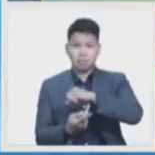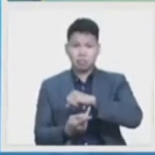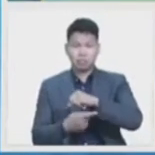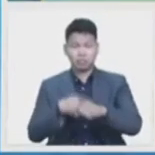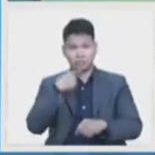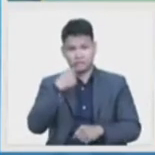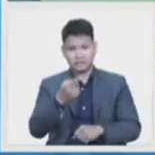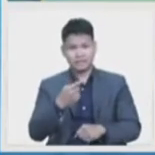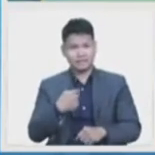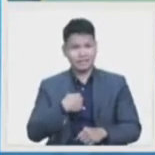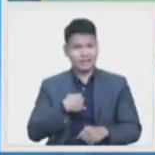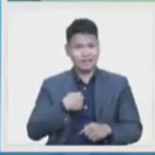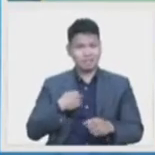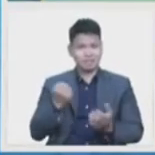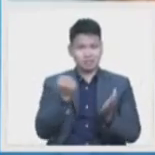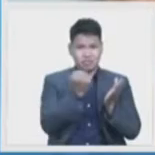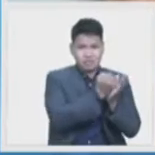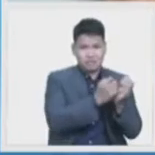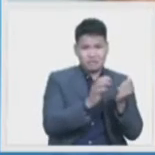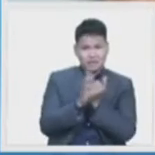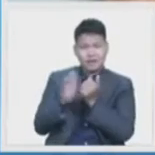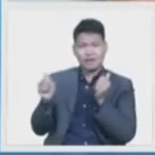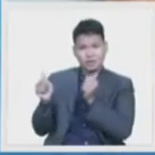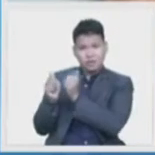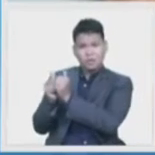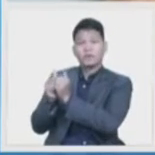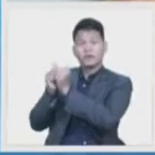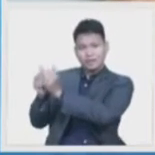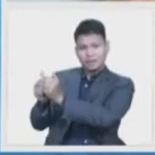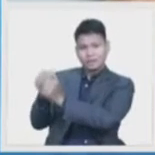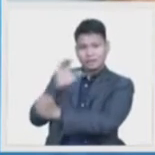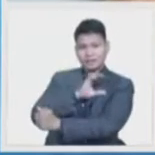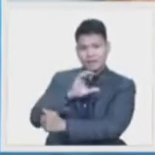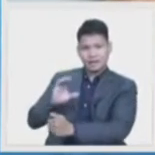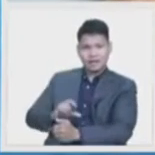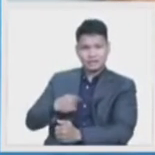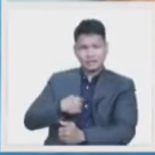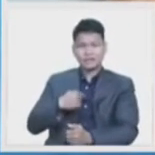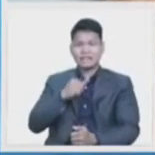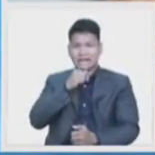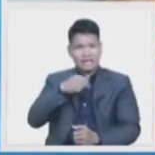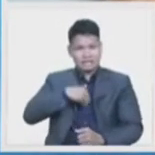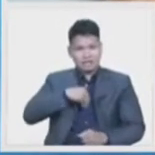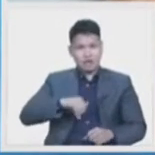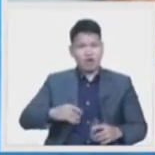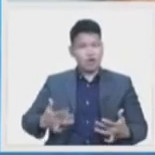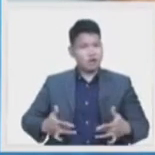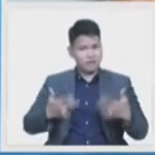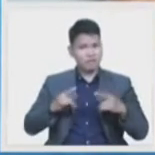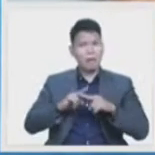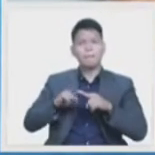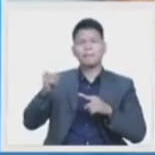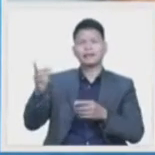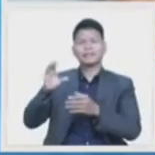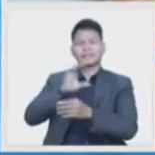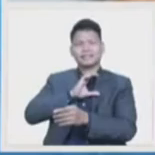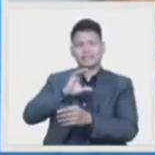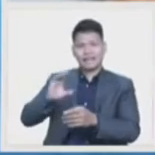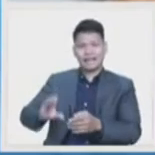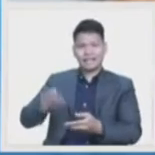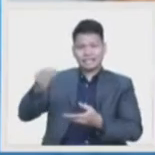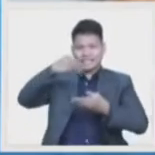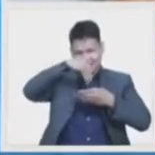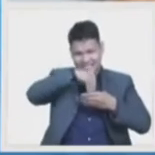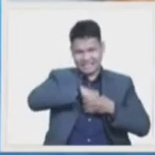dili na ako ang nabuhi, kundili si Kristo na ang nabuhi dinhi kanato. Dinhi kanako." Mga kaigilaan, it is